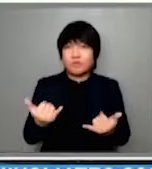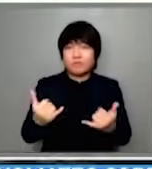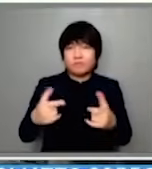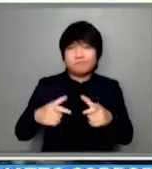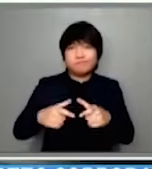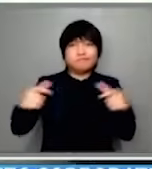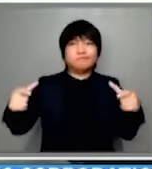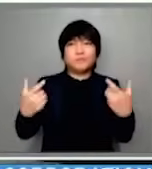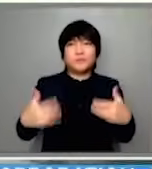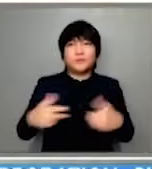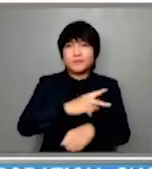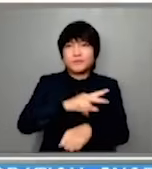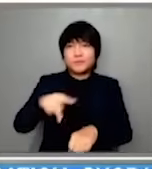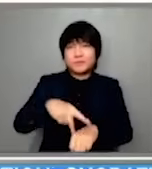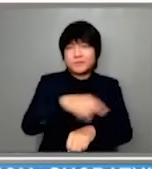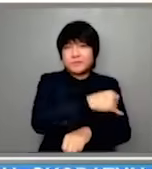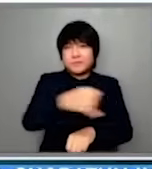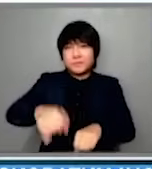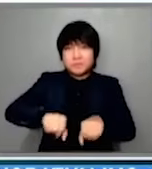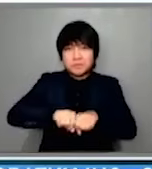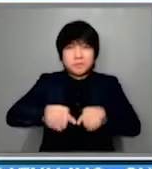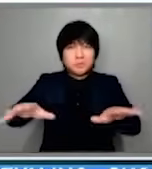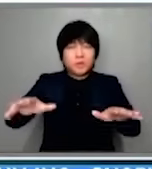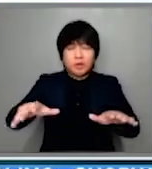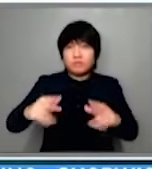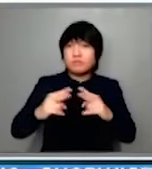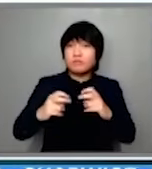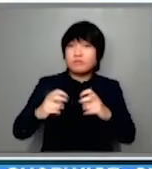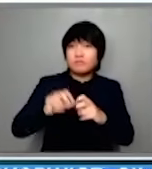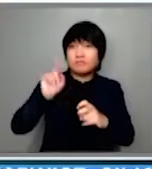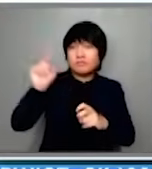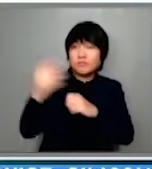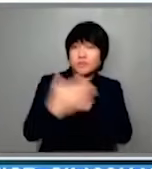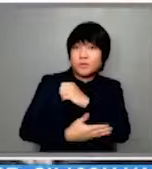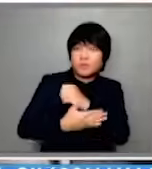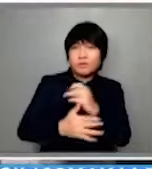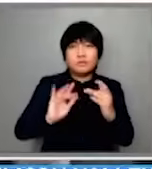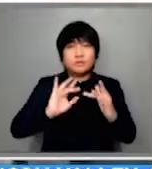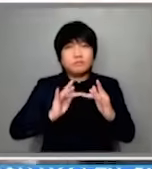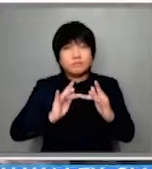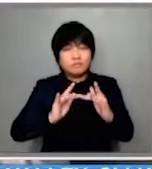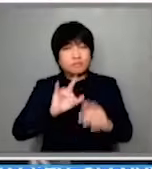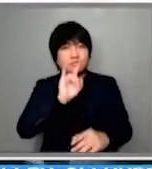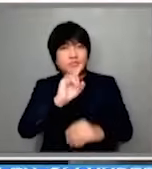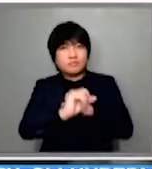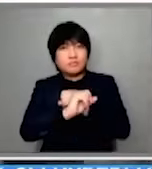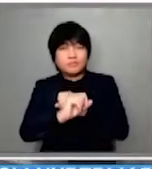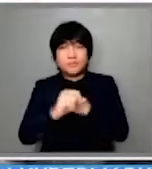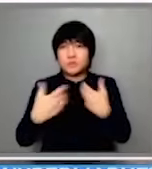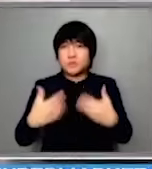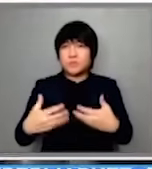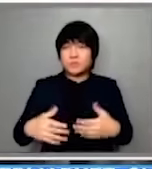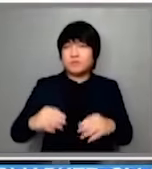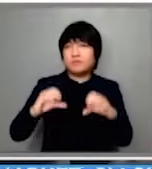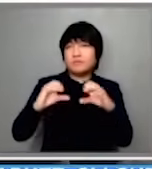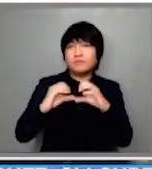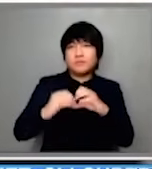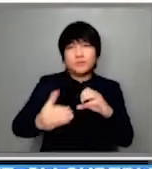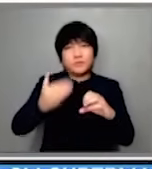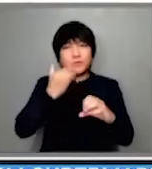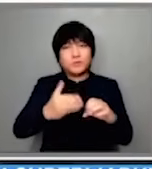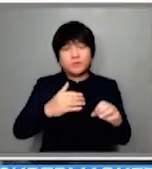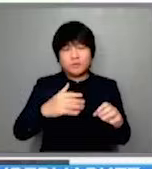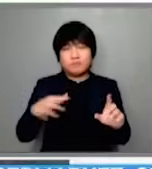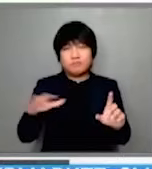ng bansa, pati na abroad, at sa internet at social media. Sa dunong at talent ng ating mga